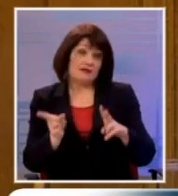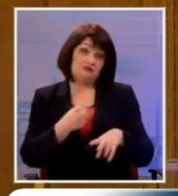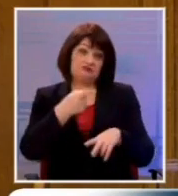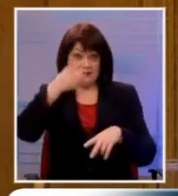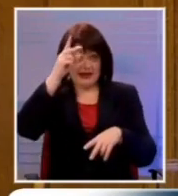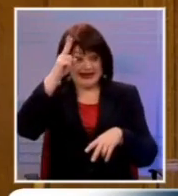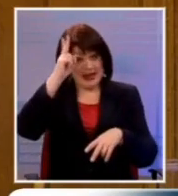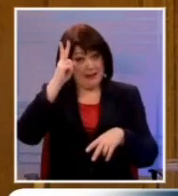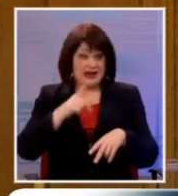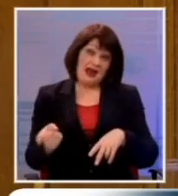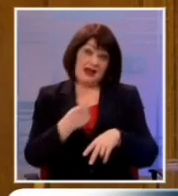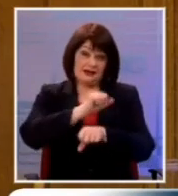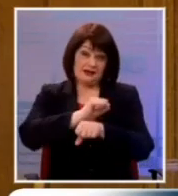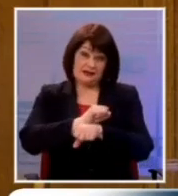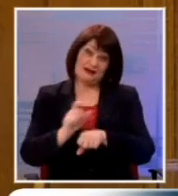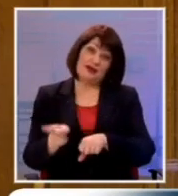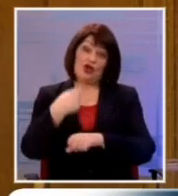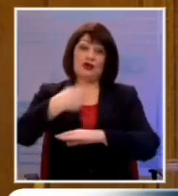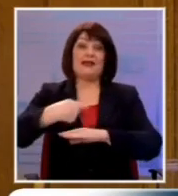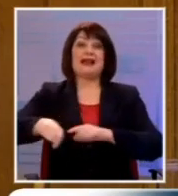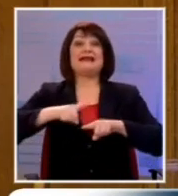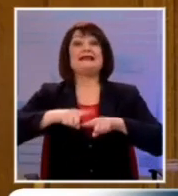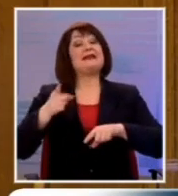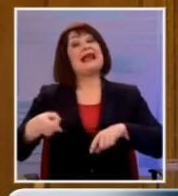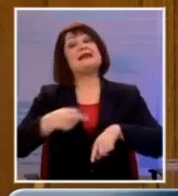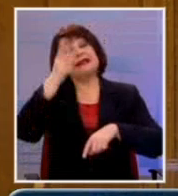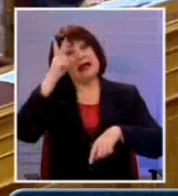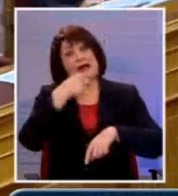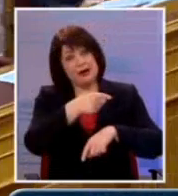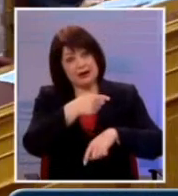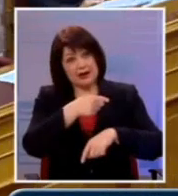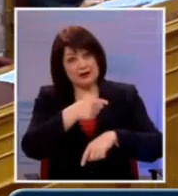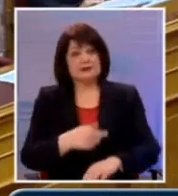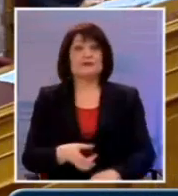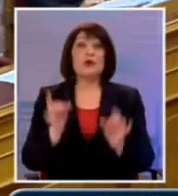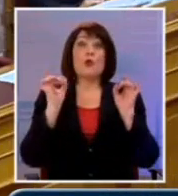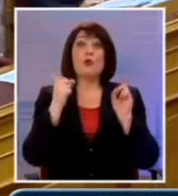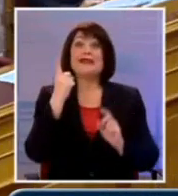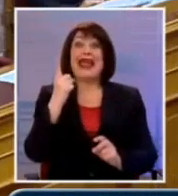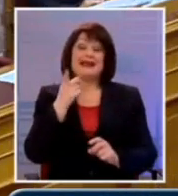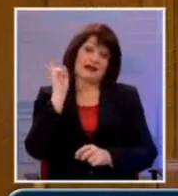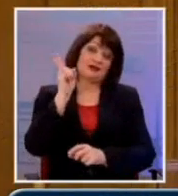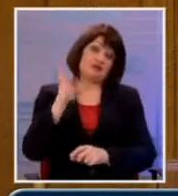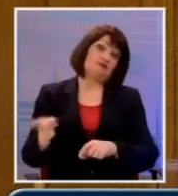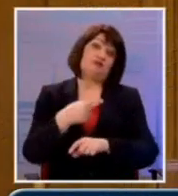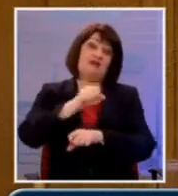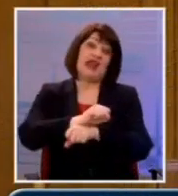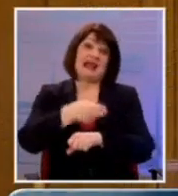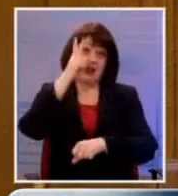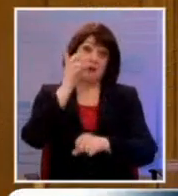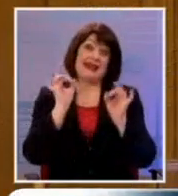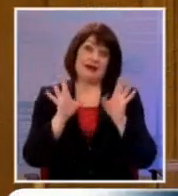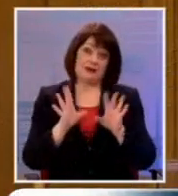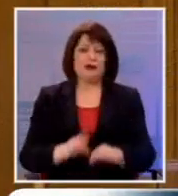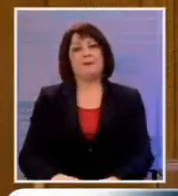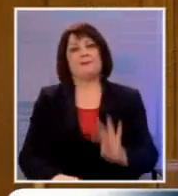να δικαστούν από τα γερμανικά δικαστήρια. Δεν καταδικάστηκε ούτε ένας. Τέταρτον,